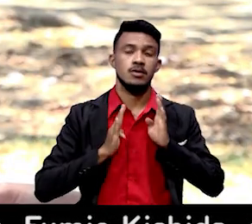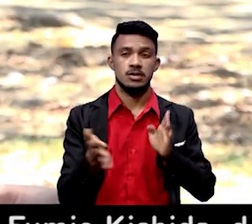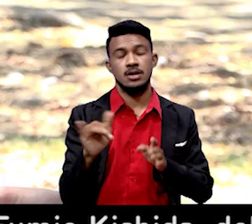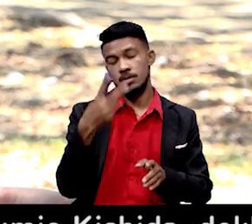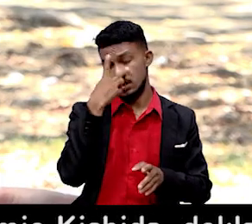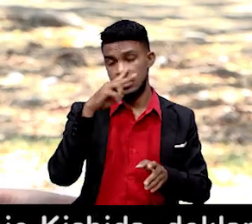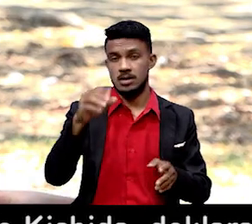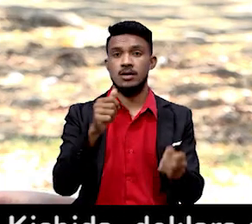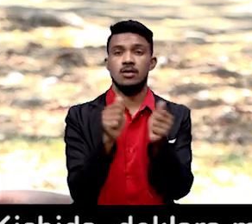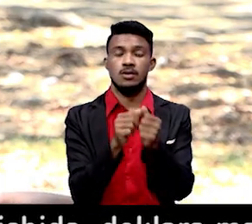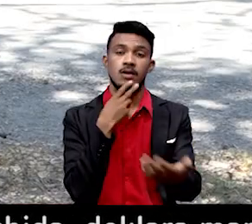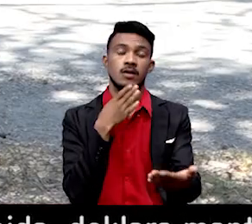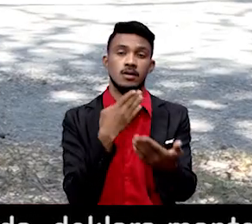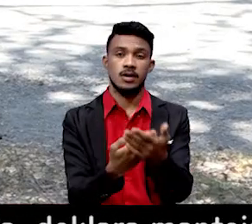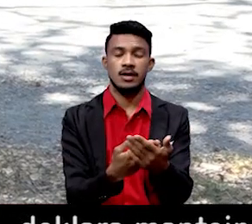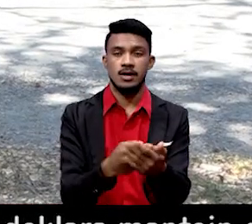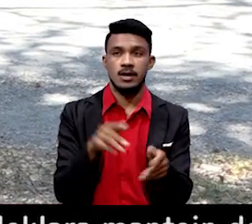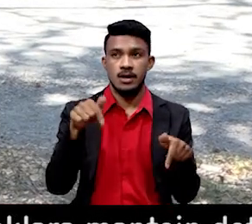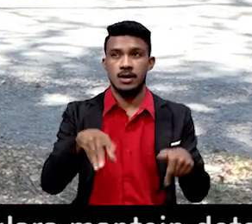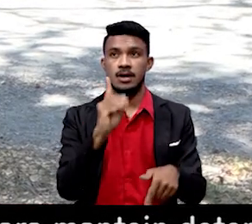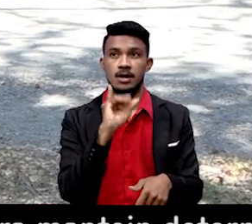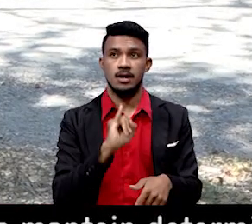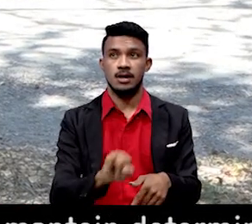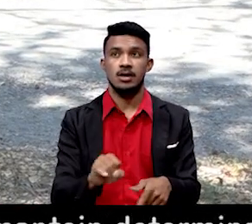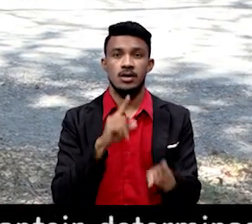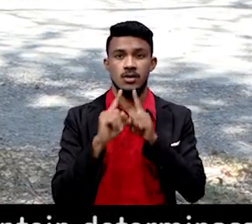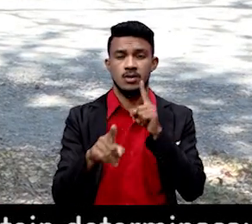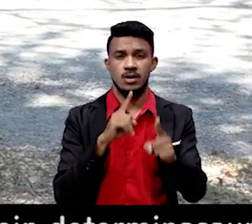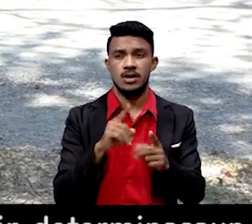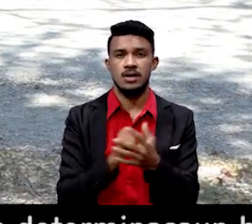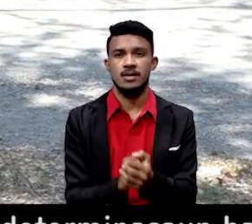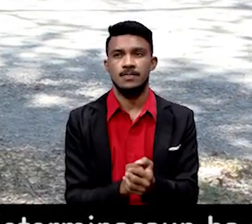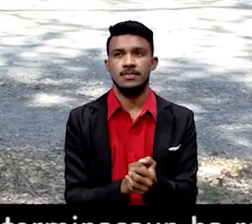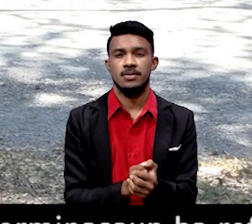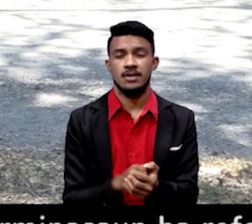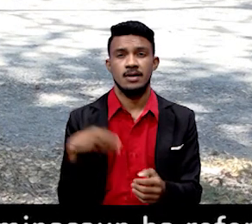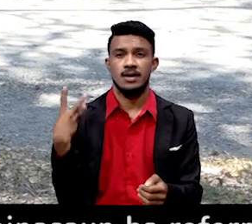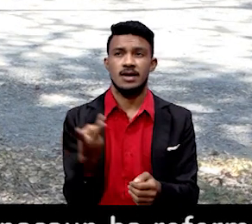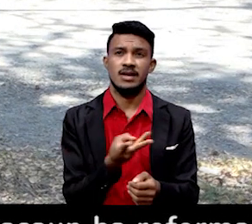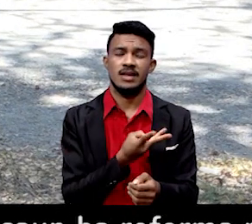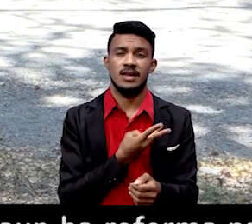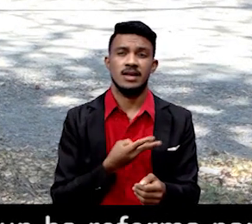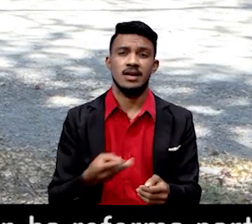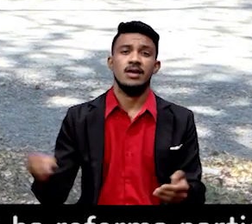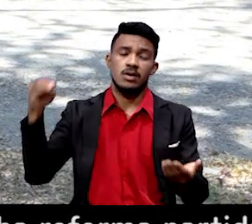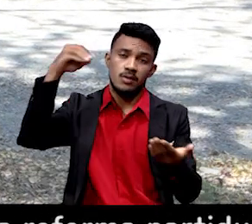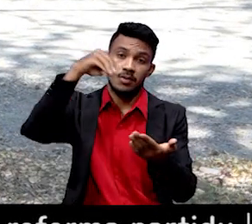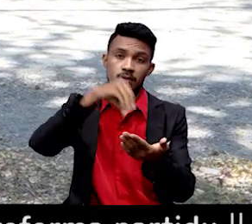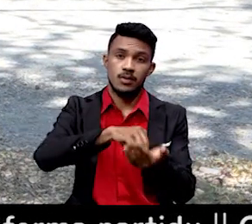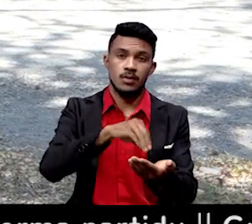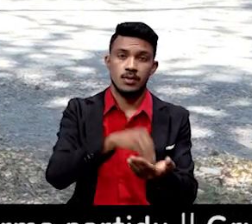Se, ia cidade de Dili, dan, dan, Ita, né, atingiu na